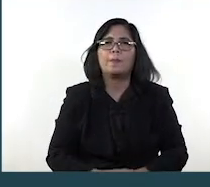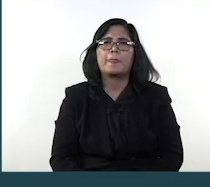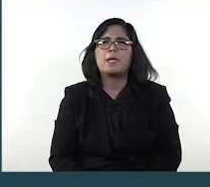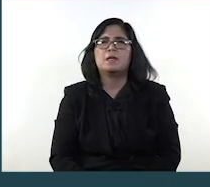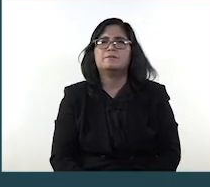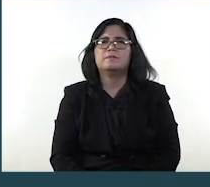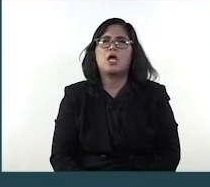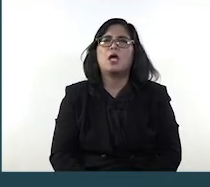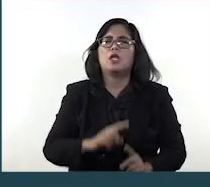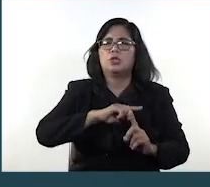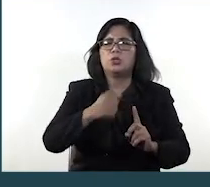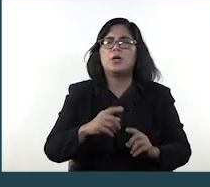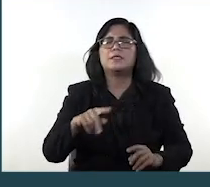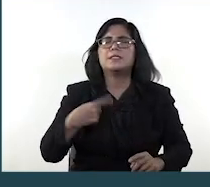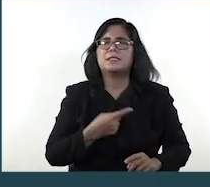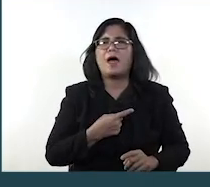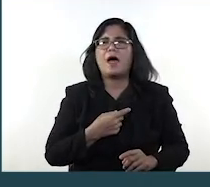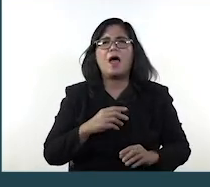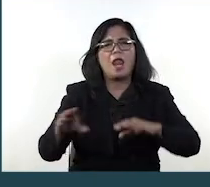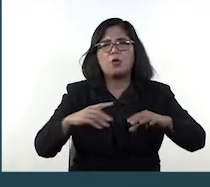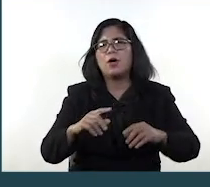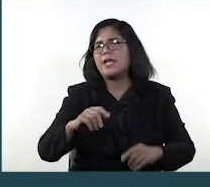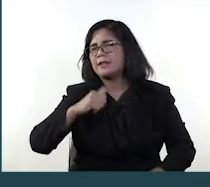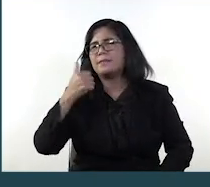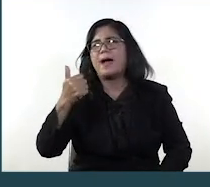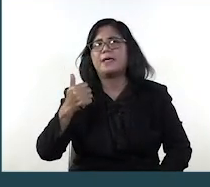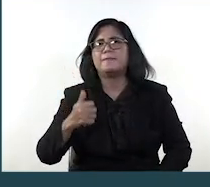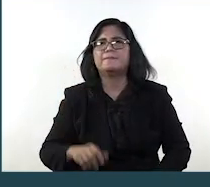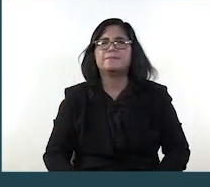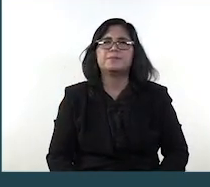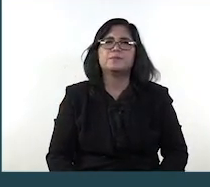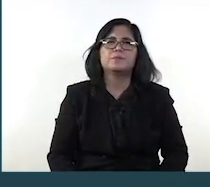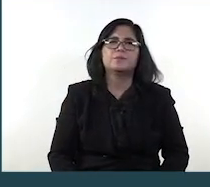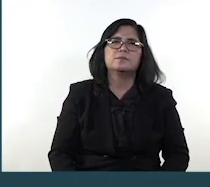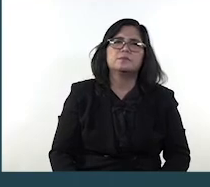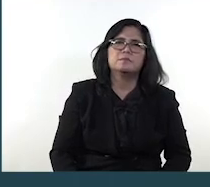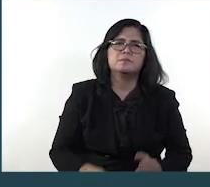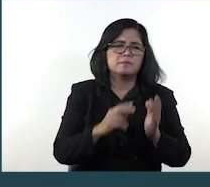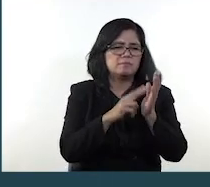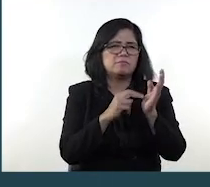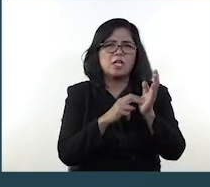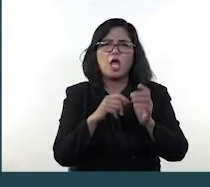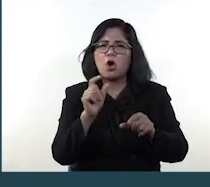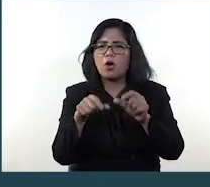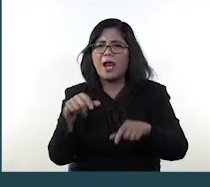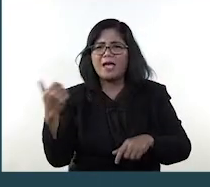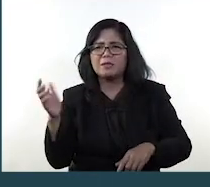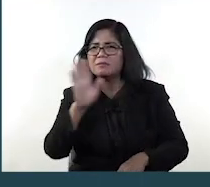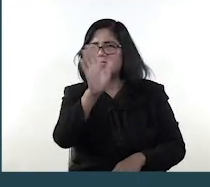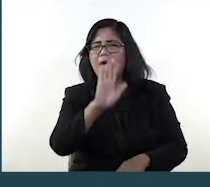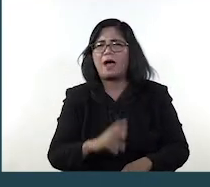Hai tadi kita tahu tugas kita yang penting Lakukan yang terbaik yang kedua kita tidak terbiasa menilai pekerjaan orang lain karena bukan begitu kita